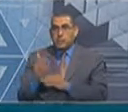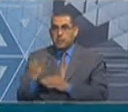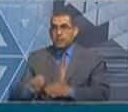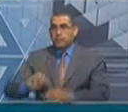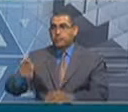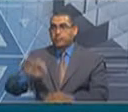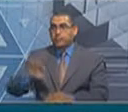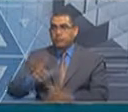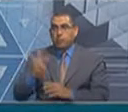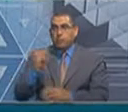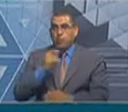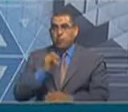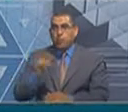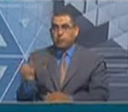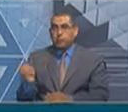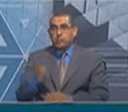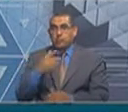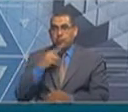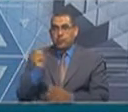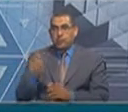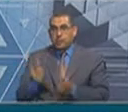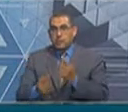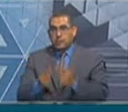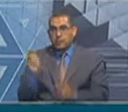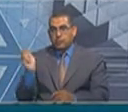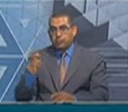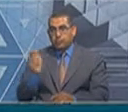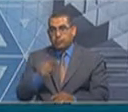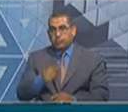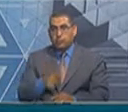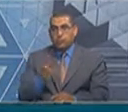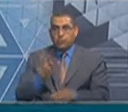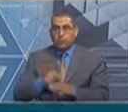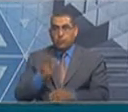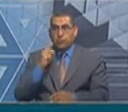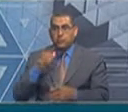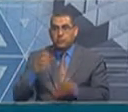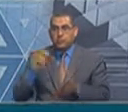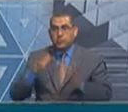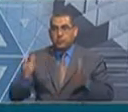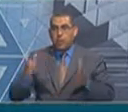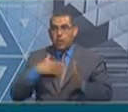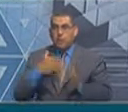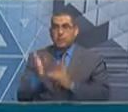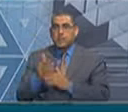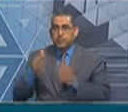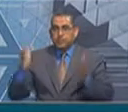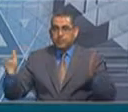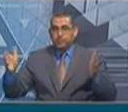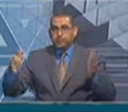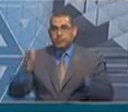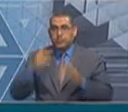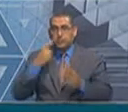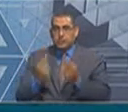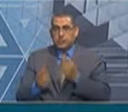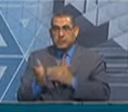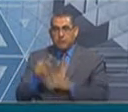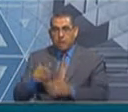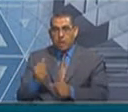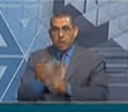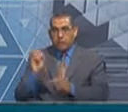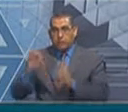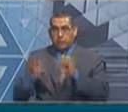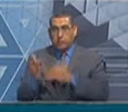و500 بيرجعوا تاني للتسميد هنا للارض الزراعه في الخط الري، وبنعمل احواض سمكيه هنا كذريعه بتدخل في البحيره،